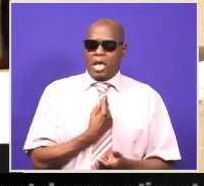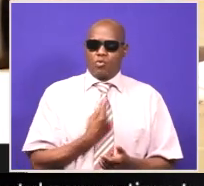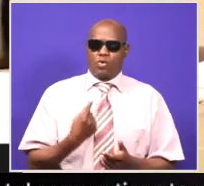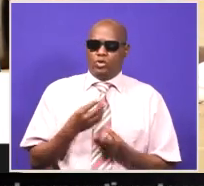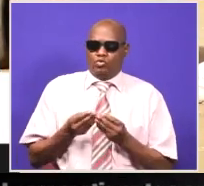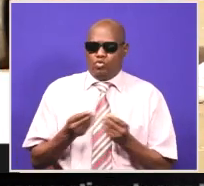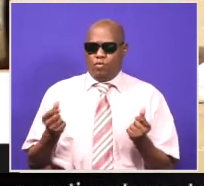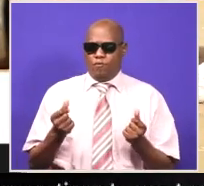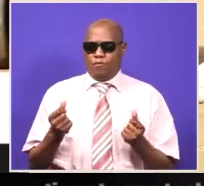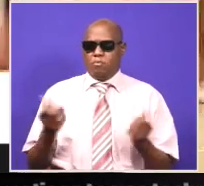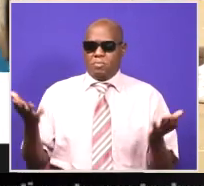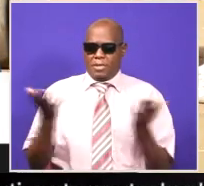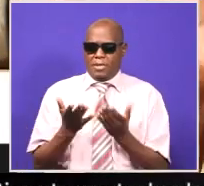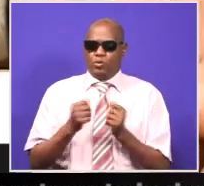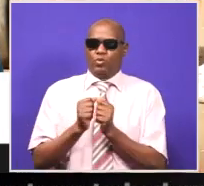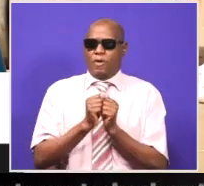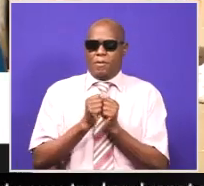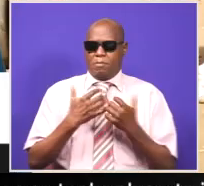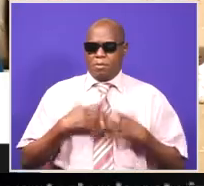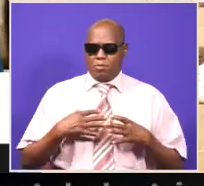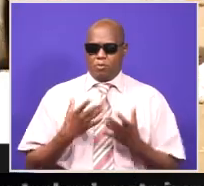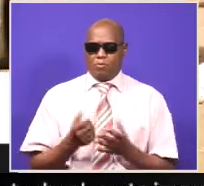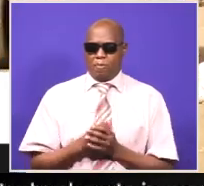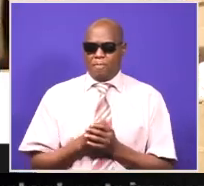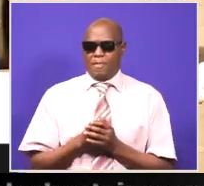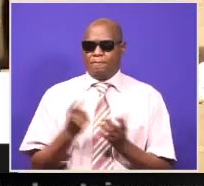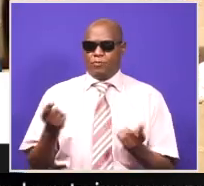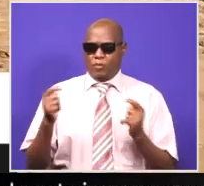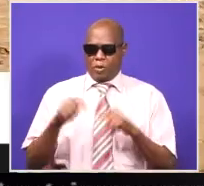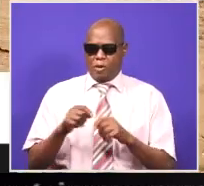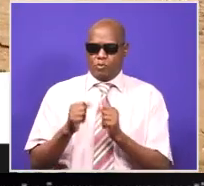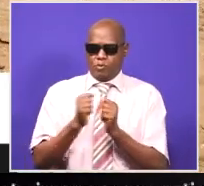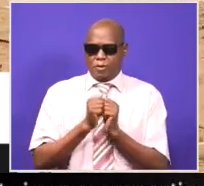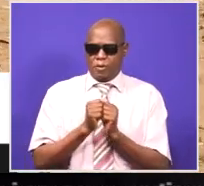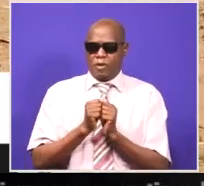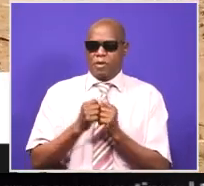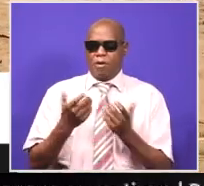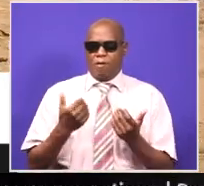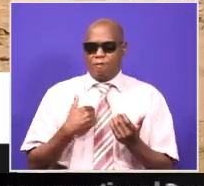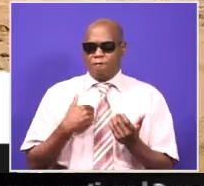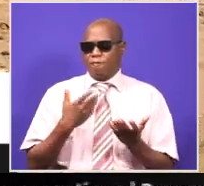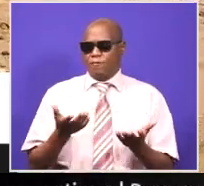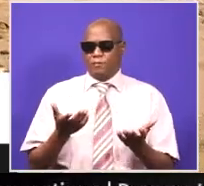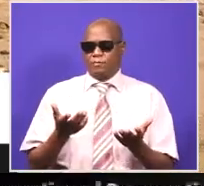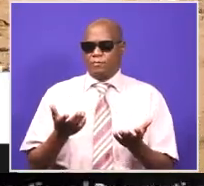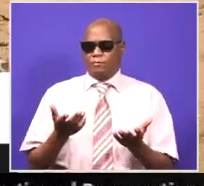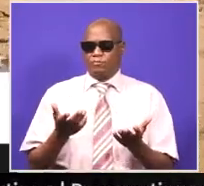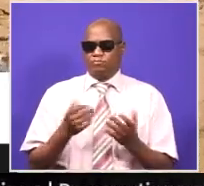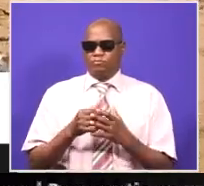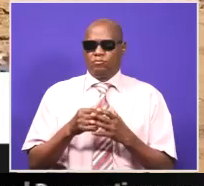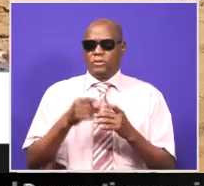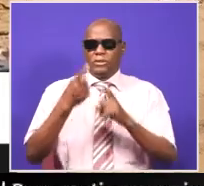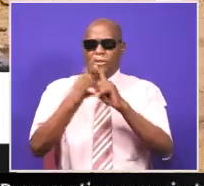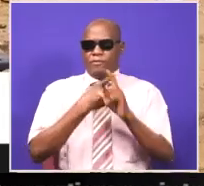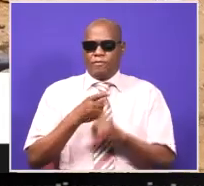ile togetherness. Unaona sisi ni Walindi, tumekuja tumeungana na Wasarangombe, tumeungana mpaka na Walainsaba, wodi